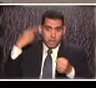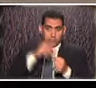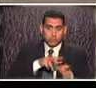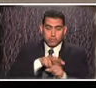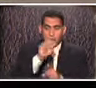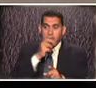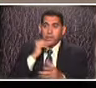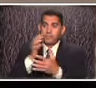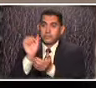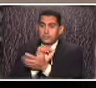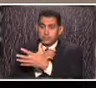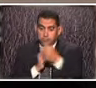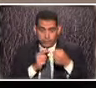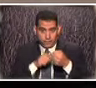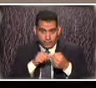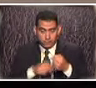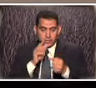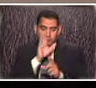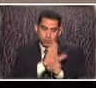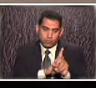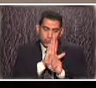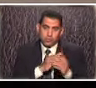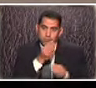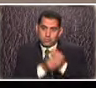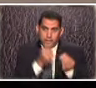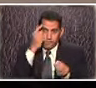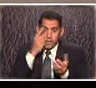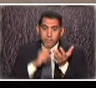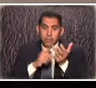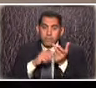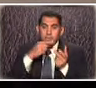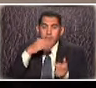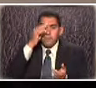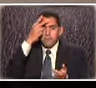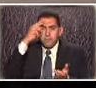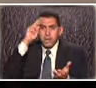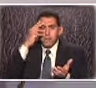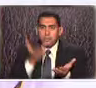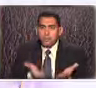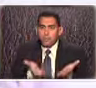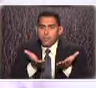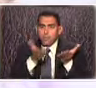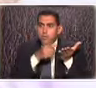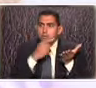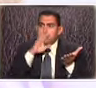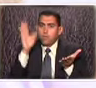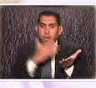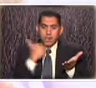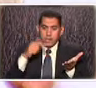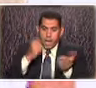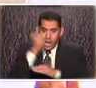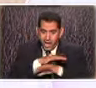اسيرا اكرموا اسراكم بمعنى ان المعاني الراقيه تخللت اوجه الحياه